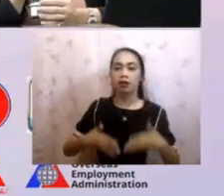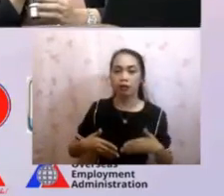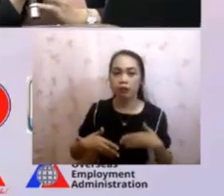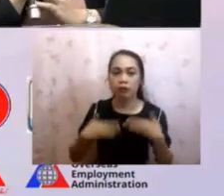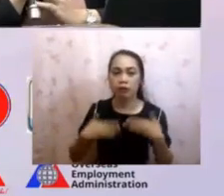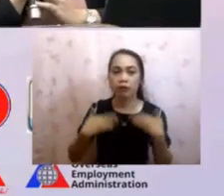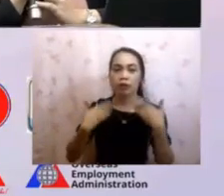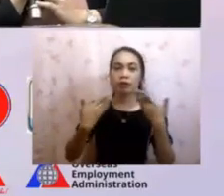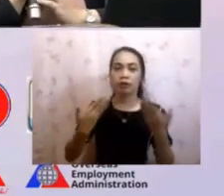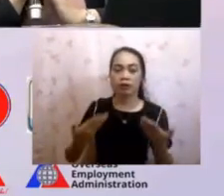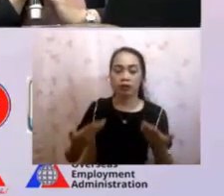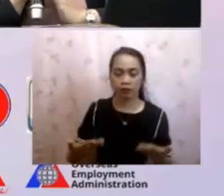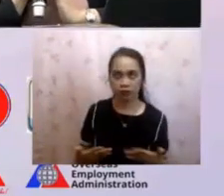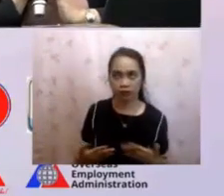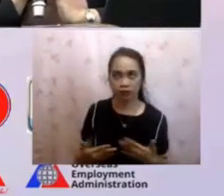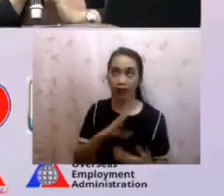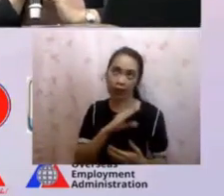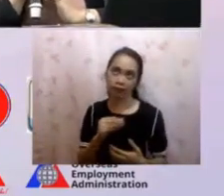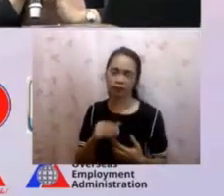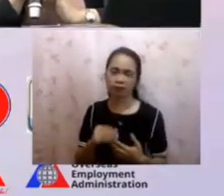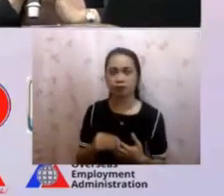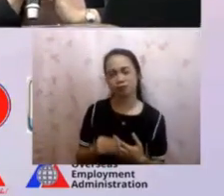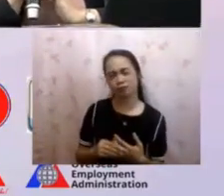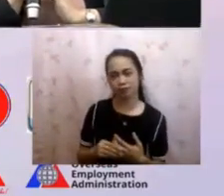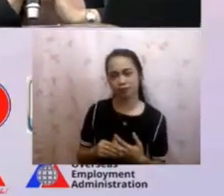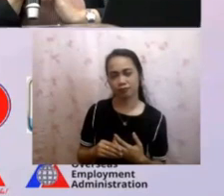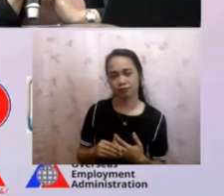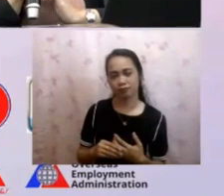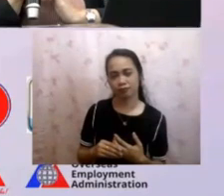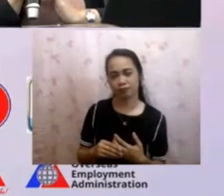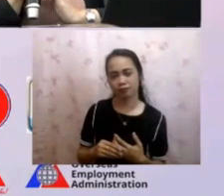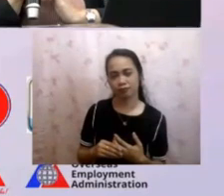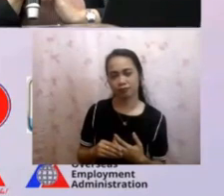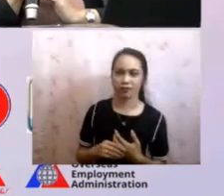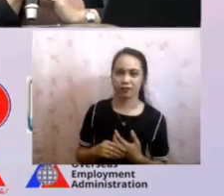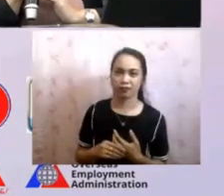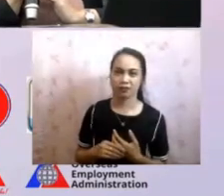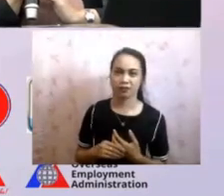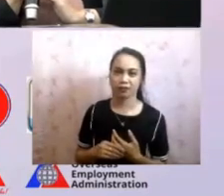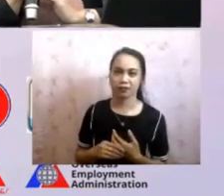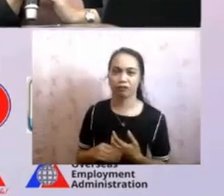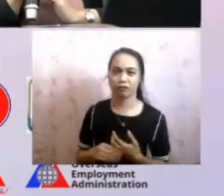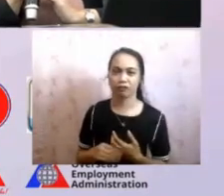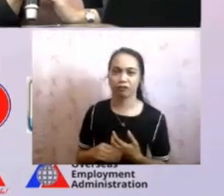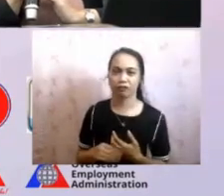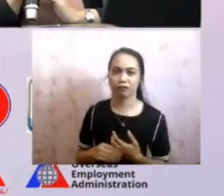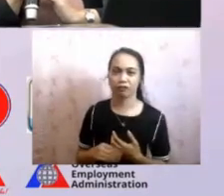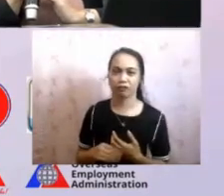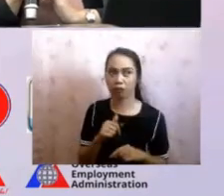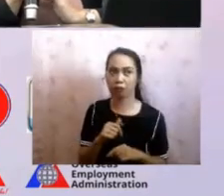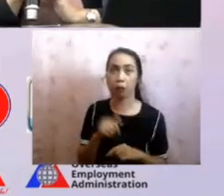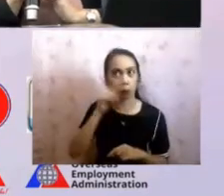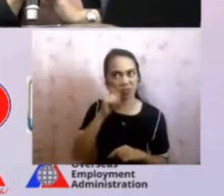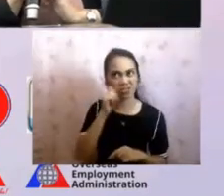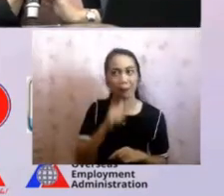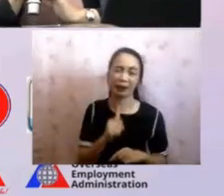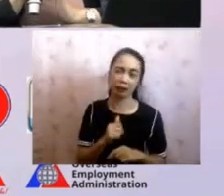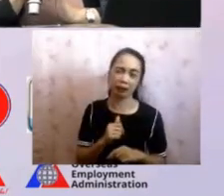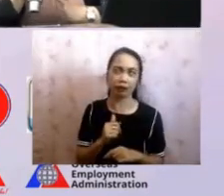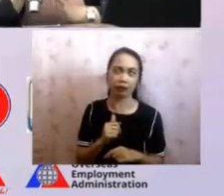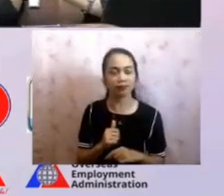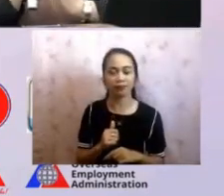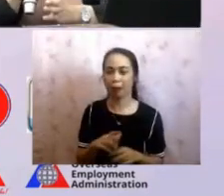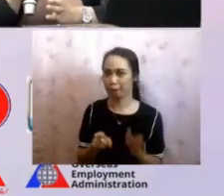sa kakulba, basi nun yung makalimot na kaginhawa. Ayaw in town niya. Blink sad. Pero ay sa nang blink ka, masikag blink na